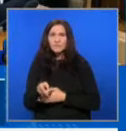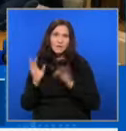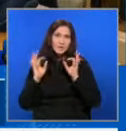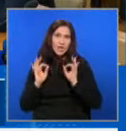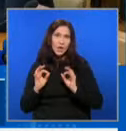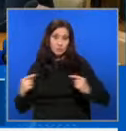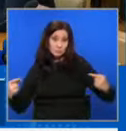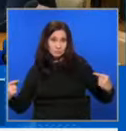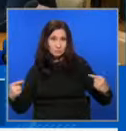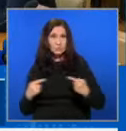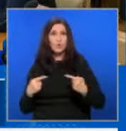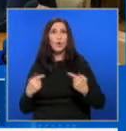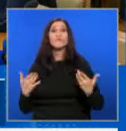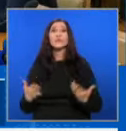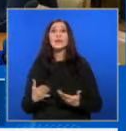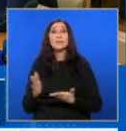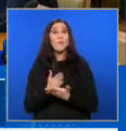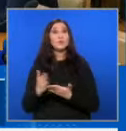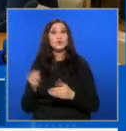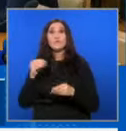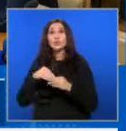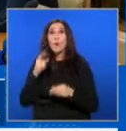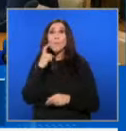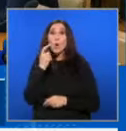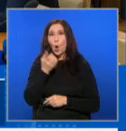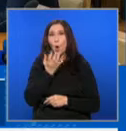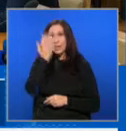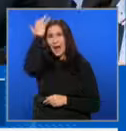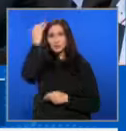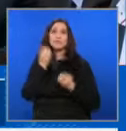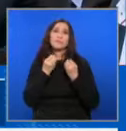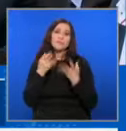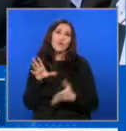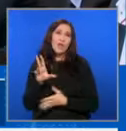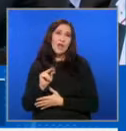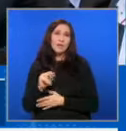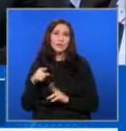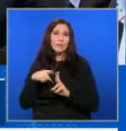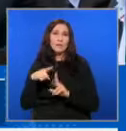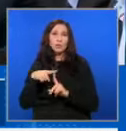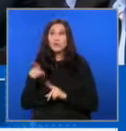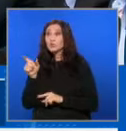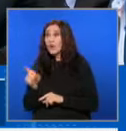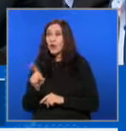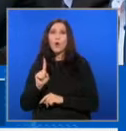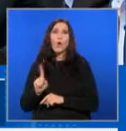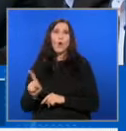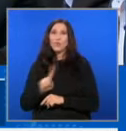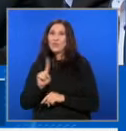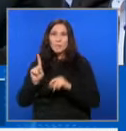сериозна конфронтация помежду си, включително Бойко Рашков си позволи да каже, че Петър Тодоров е човек, който не може да